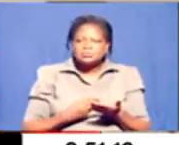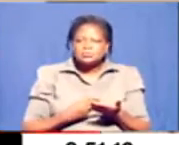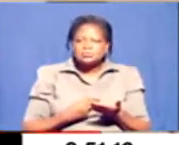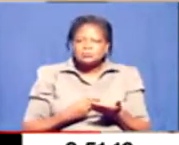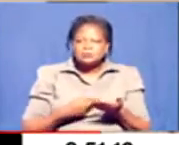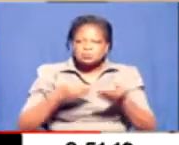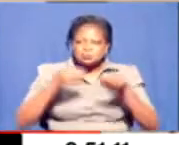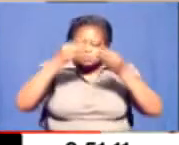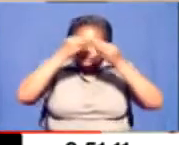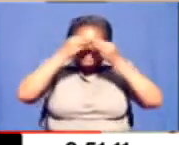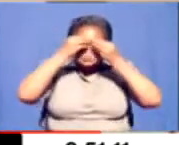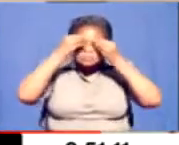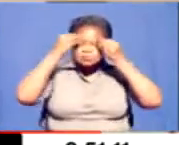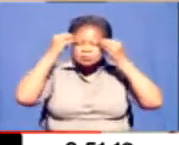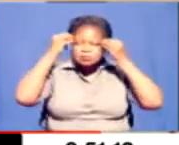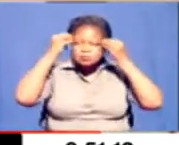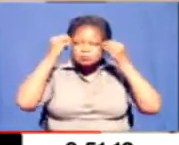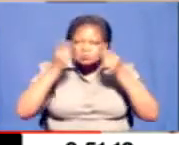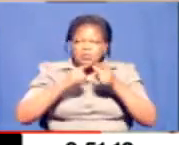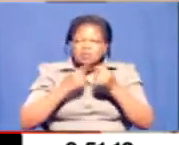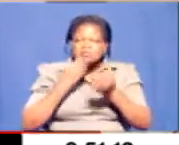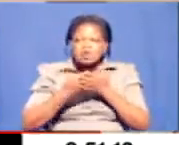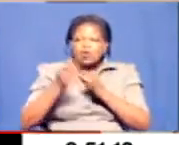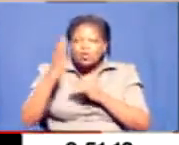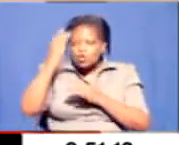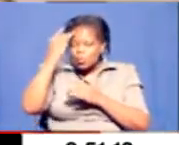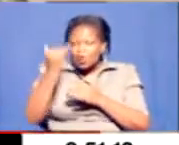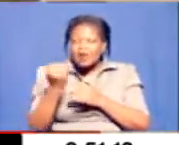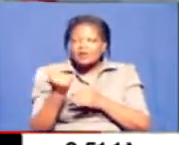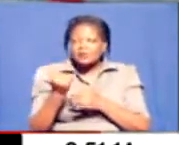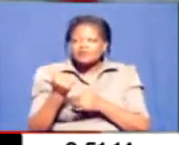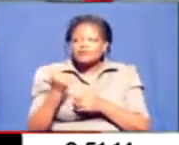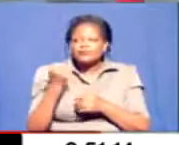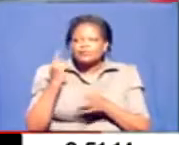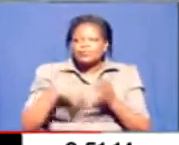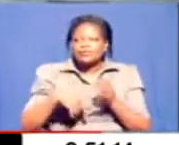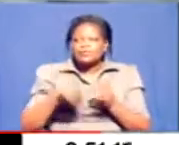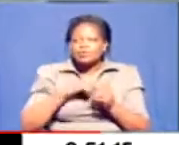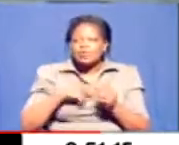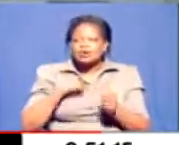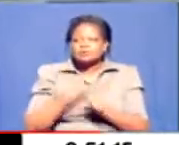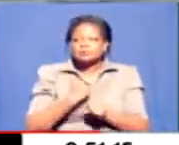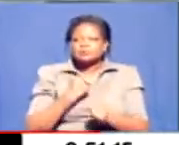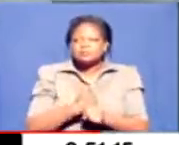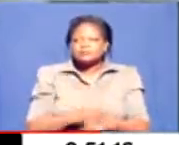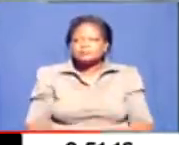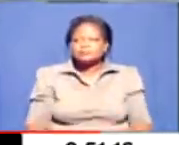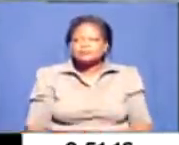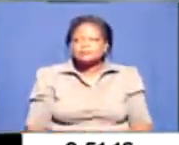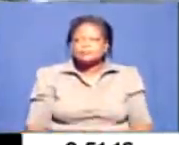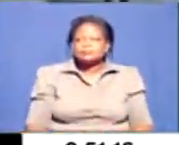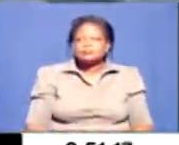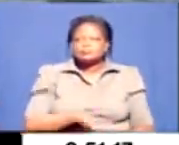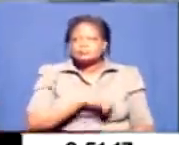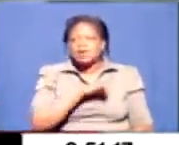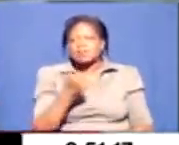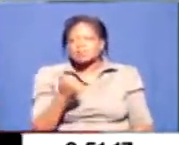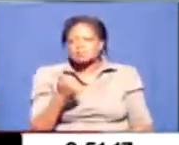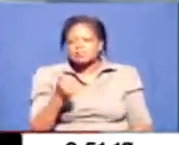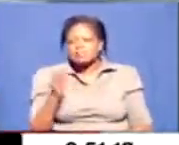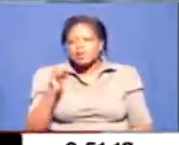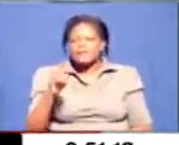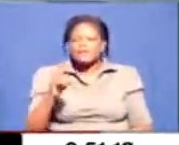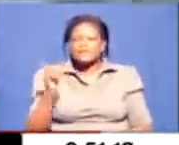macho. Nashukuru Mungu kwa sababu ya hayo mambo ambayo amefanya siku ya leo. Meanwhile, power rower Asiya Mohammed finished fifth